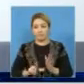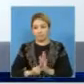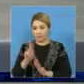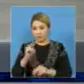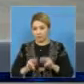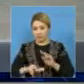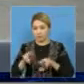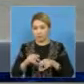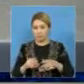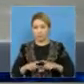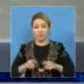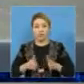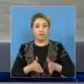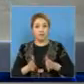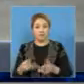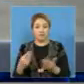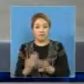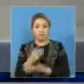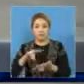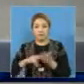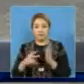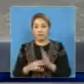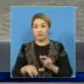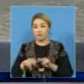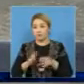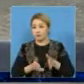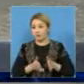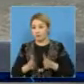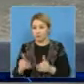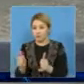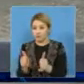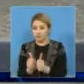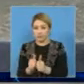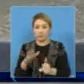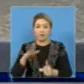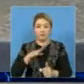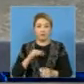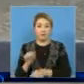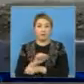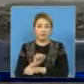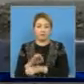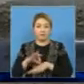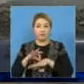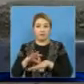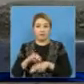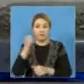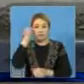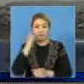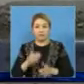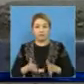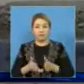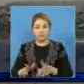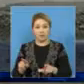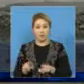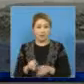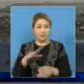масштабная реконструкция участка. Для начала планируется построить дорогу рядом с существующей. Проезд транспорта будет вестись по старому дорожному полотну.